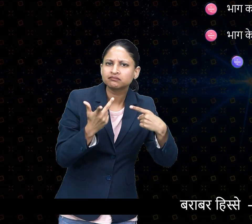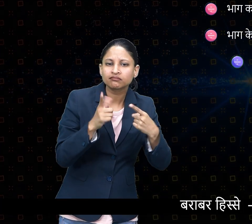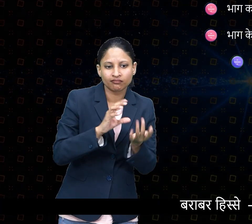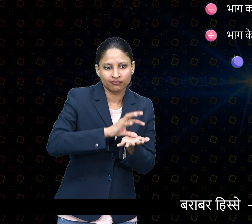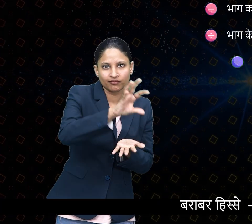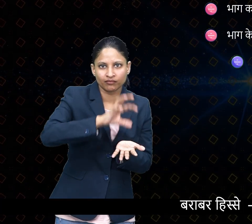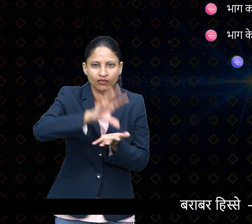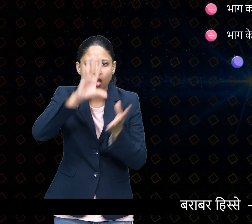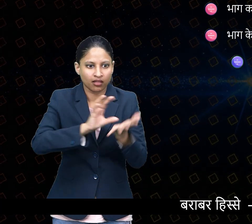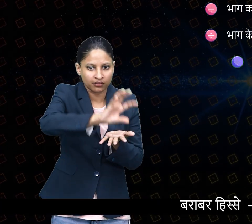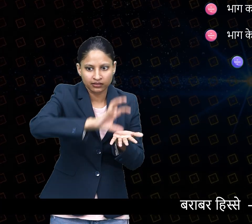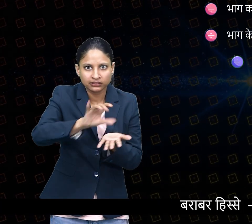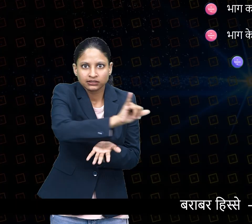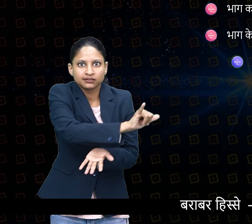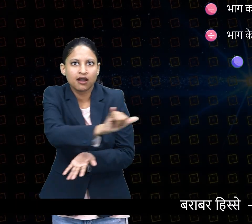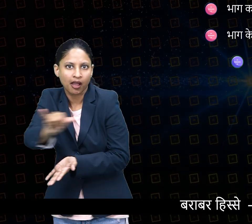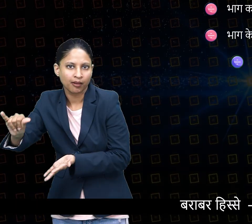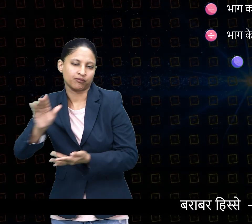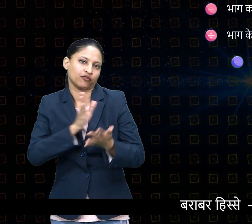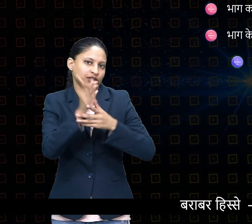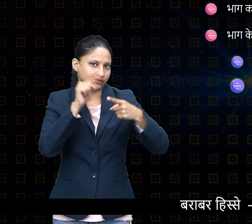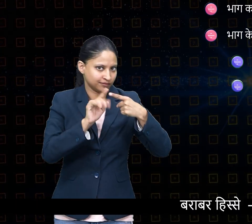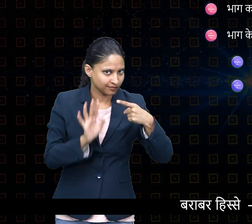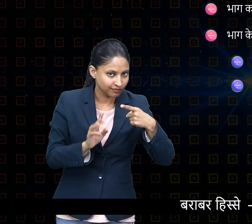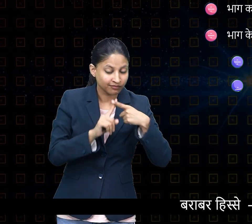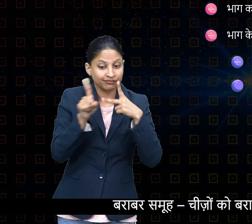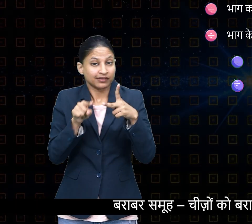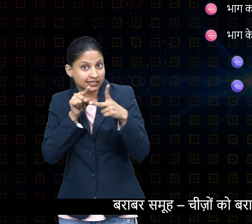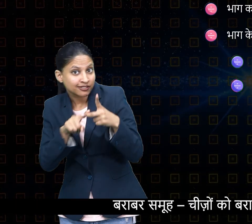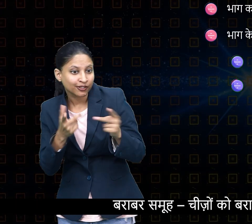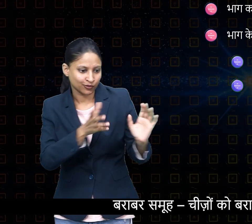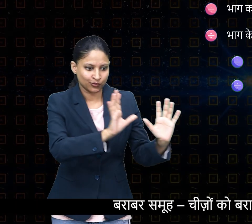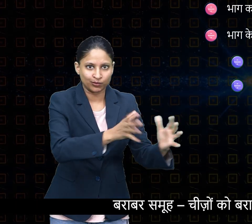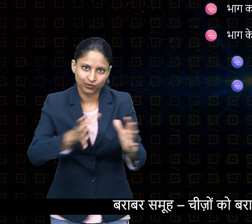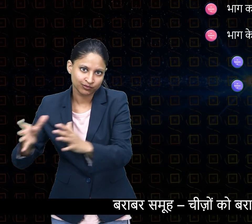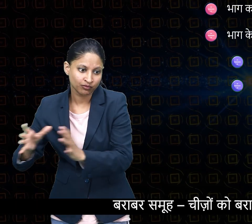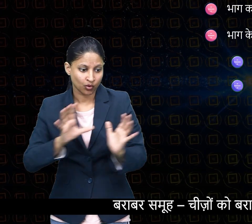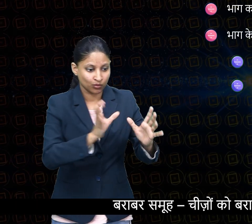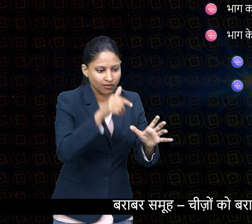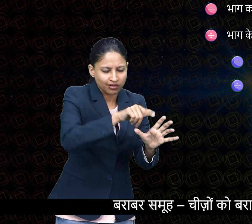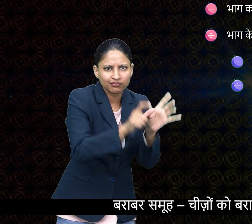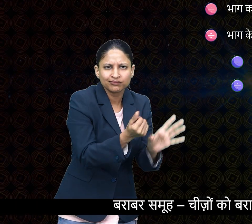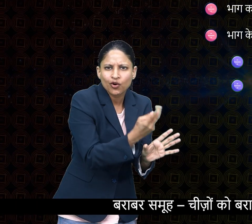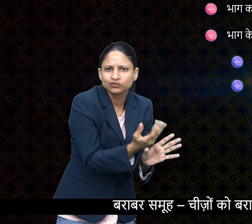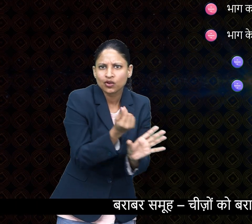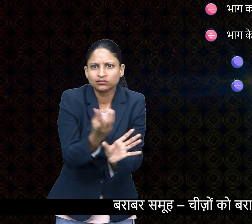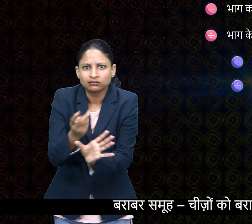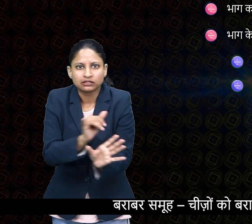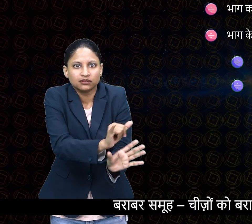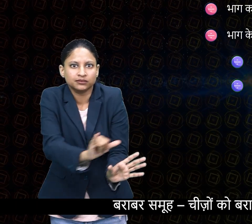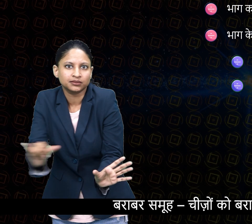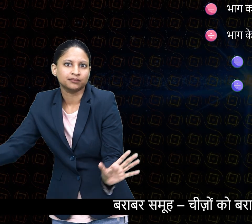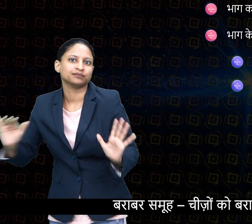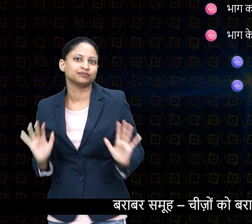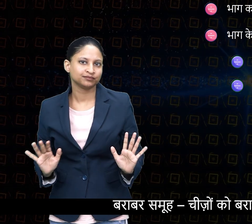बराबर हिस्से इक्वल शेयर्स, बराबर बांटना, बराबर समूह इक्वल ग्रुप्स, चीजों को बराबर समूह